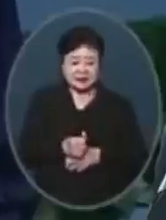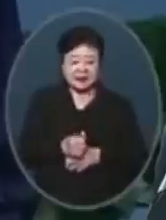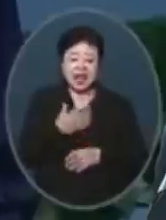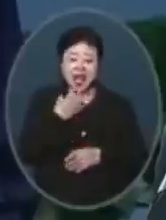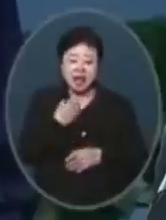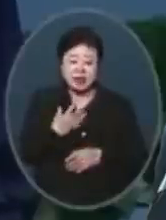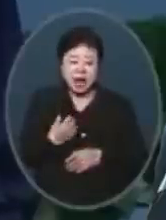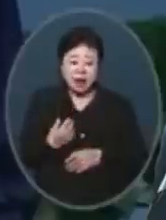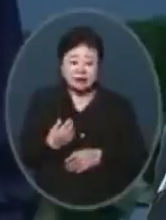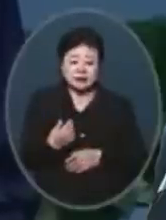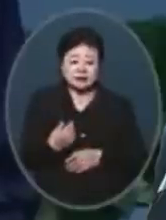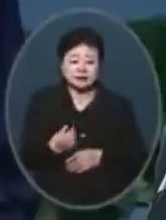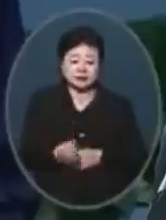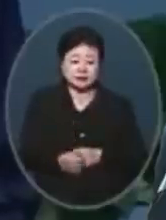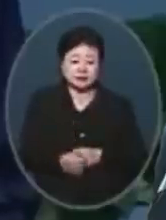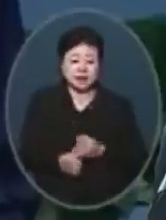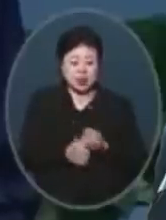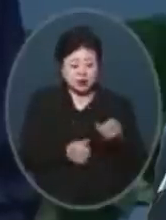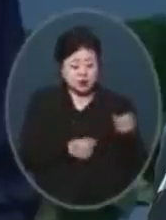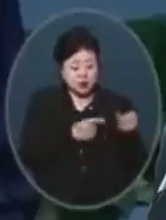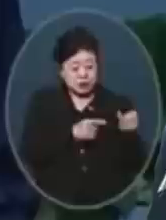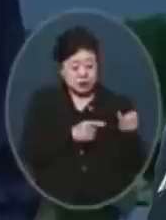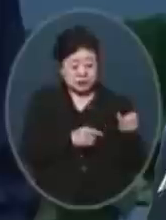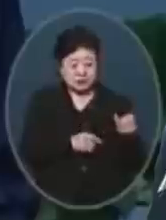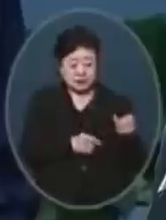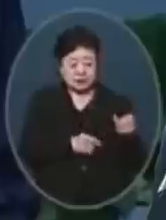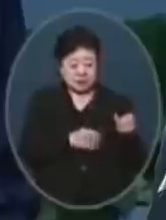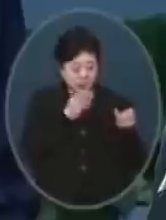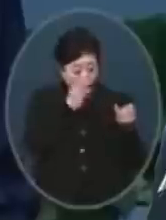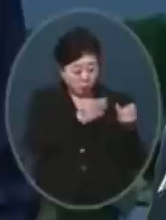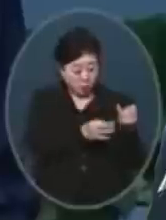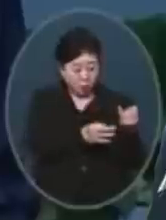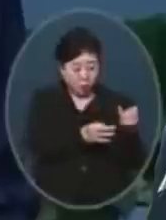아브라함의 아내 사라를 보자